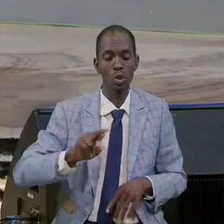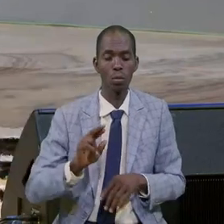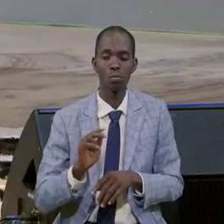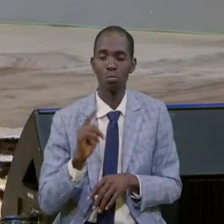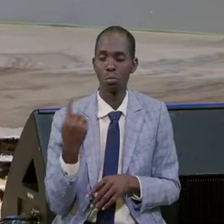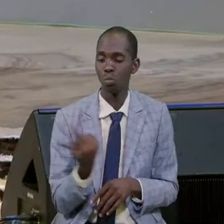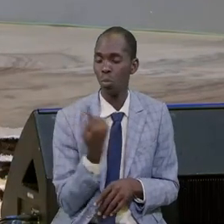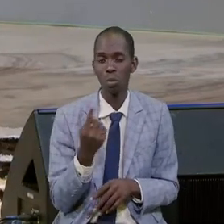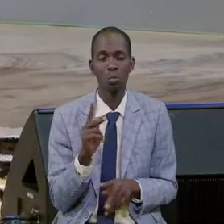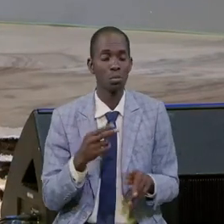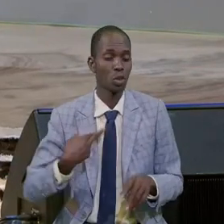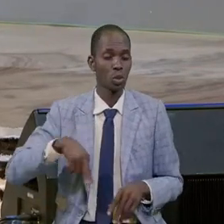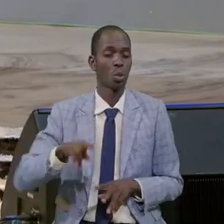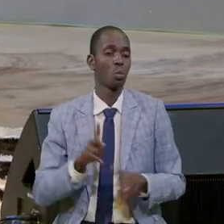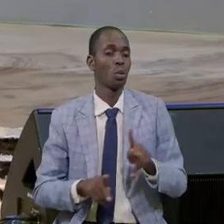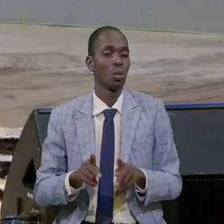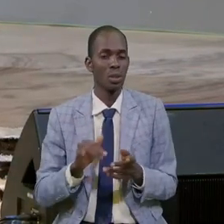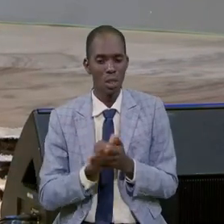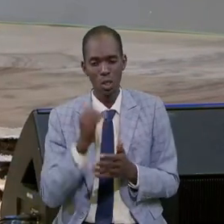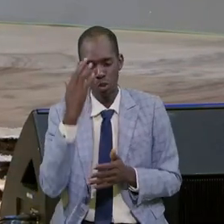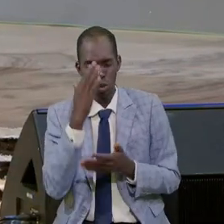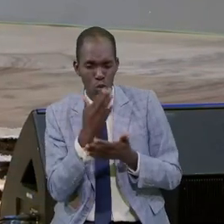ils connaissent des choses fondamentales.